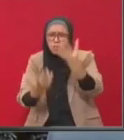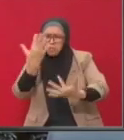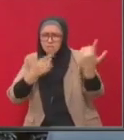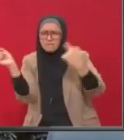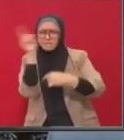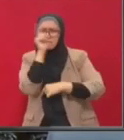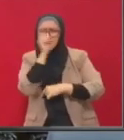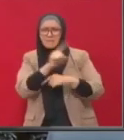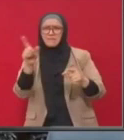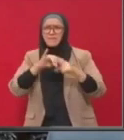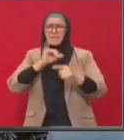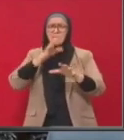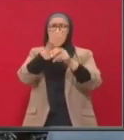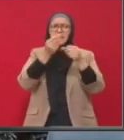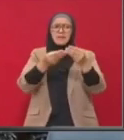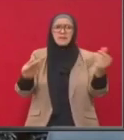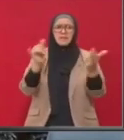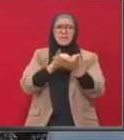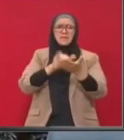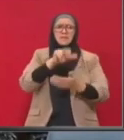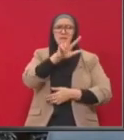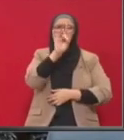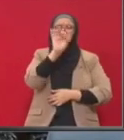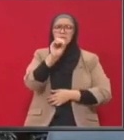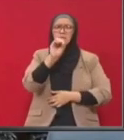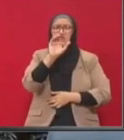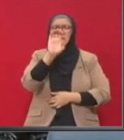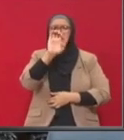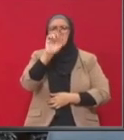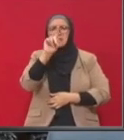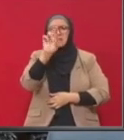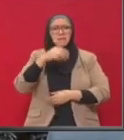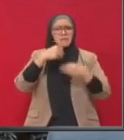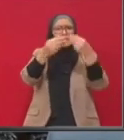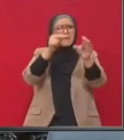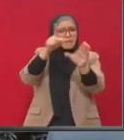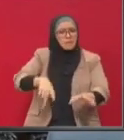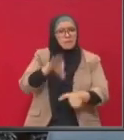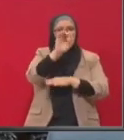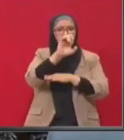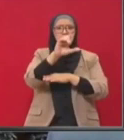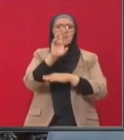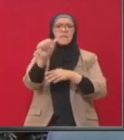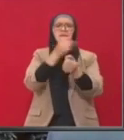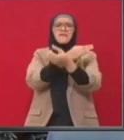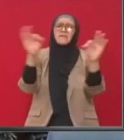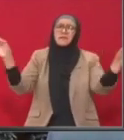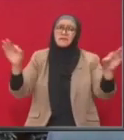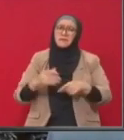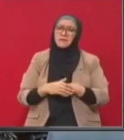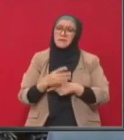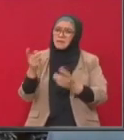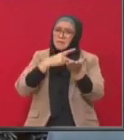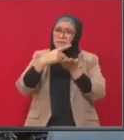saya dapatkan tanah itu 380k yang kita bagi kepada pencipta coba secara percuma